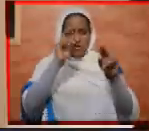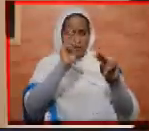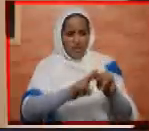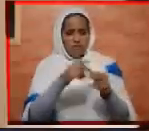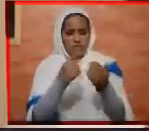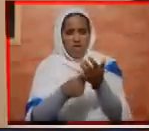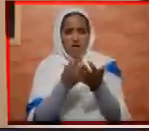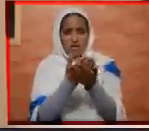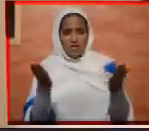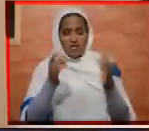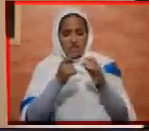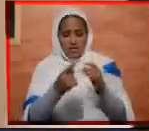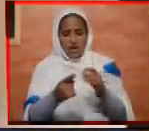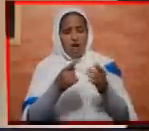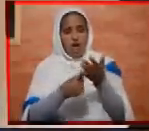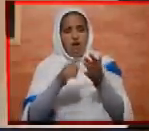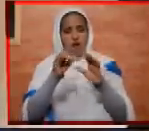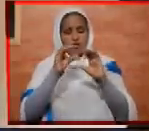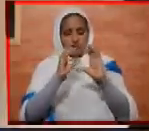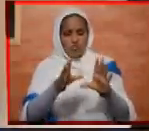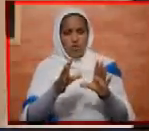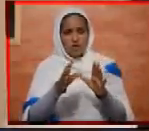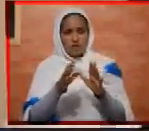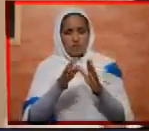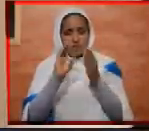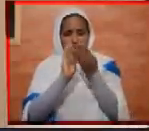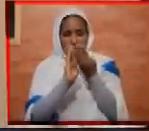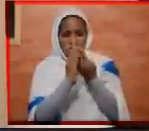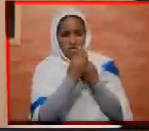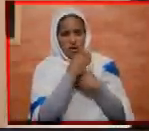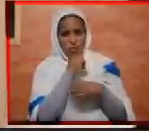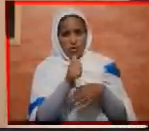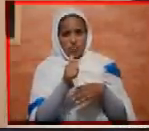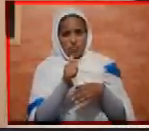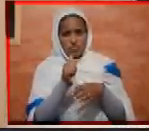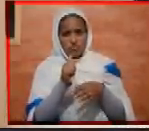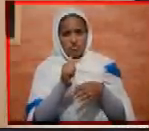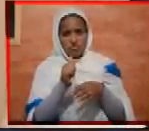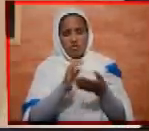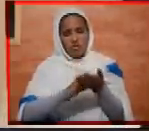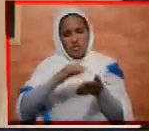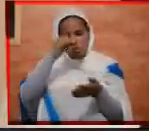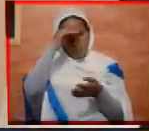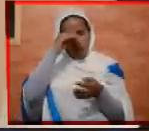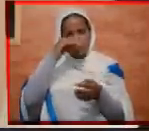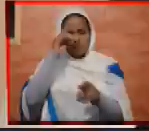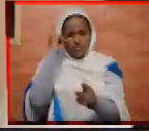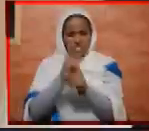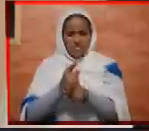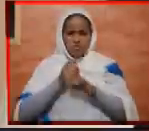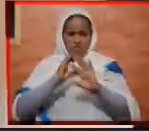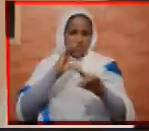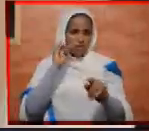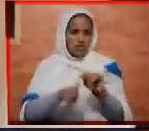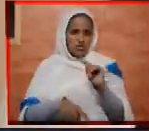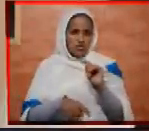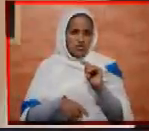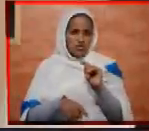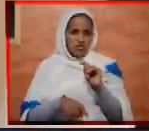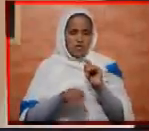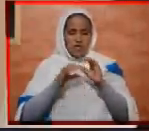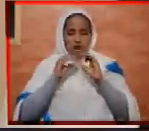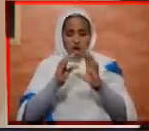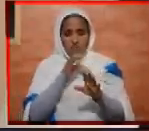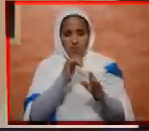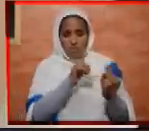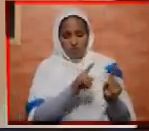የሚቀጠርበት ቦታ የሚያስተምርበት ቦታ መመቻቸት አለበት። ተማሪውም እንደዚሁ የሚማርበት መመቻቸት አለበት እና ይሄ ነገር ካልሆነ